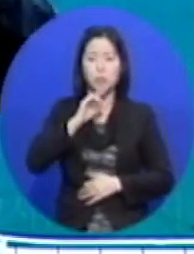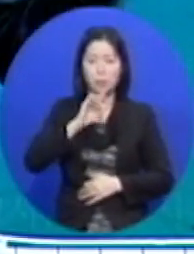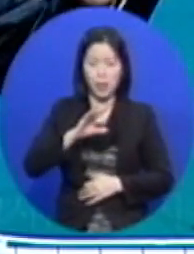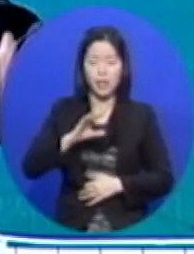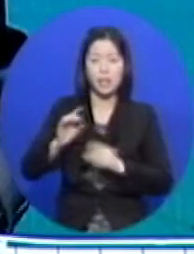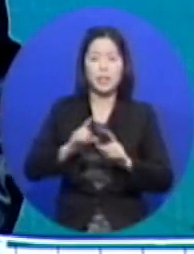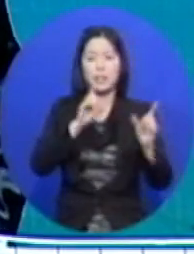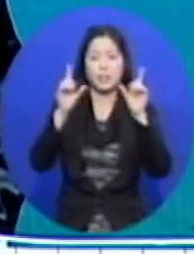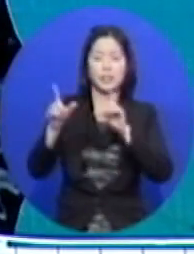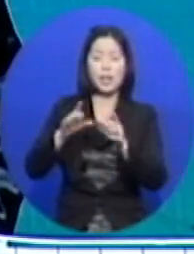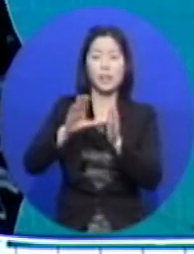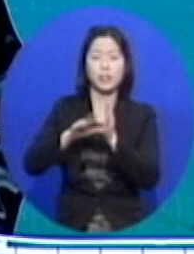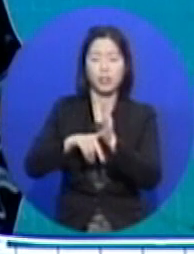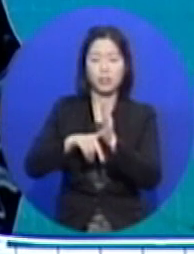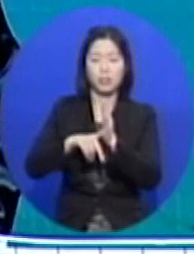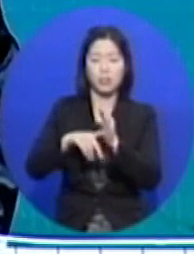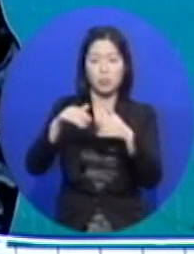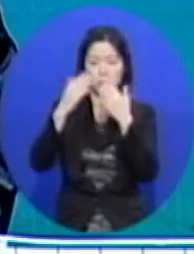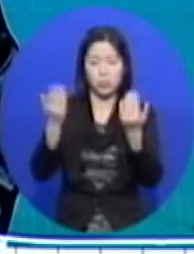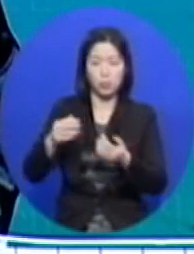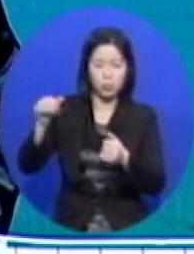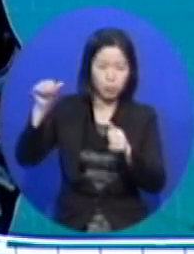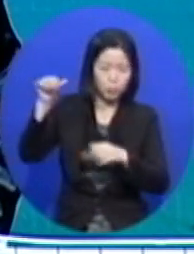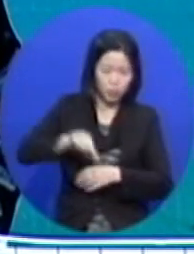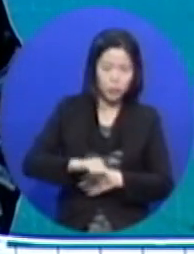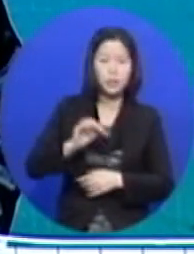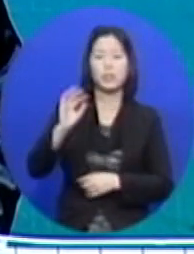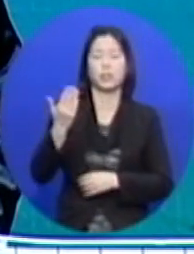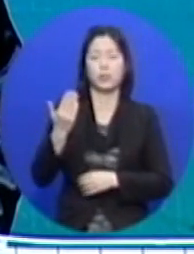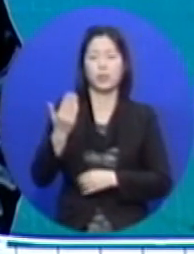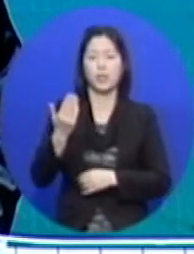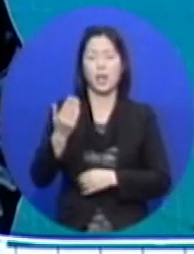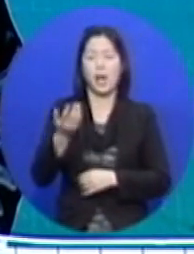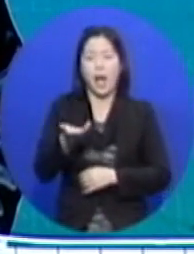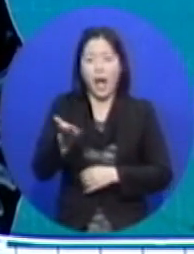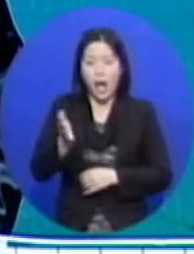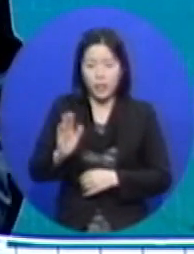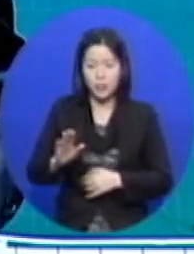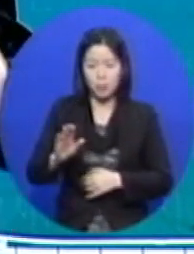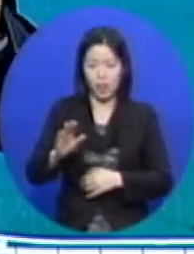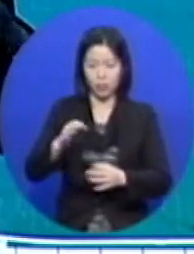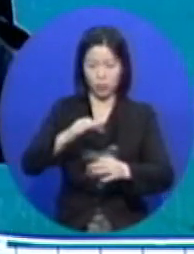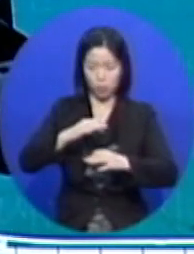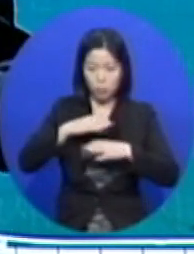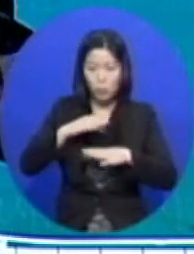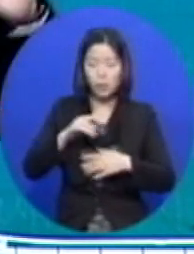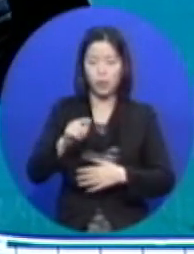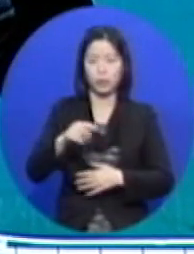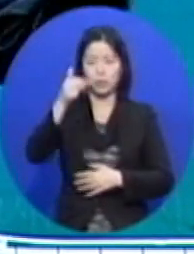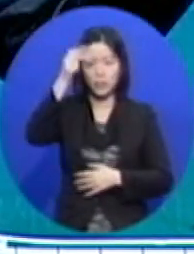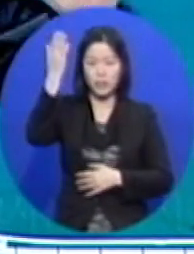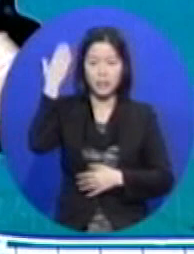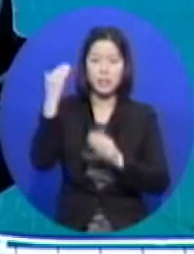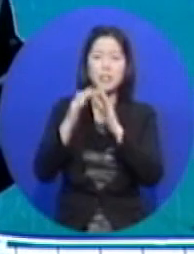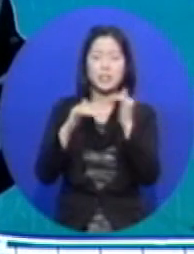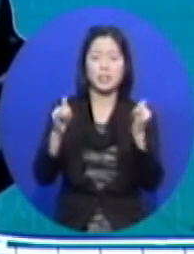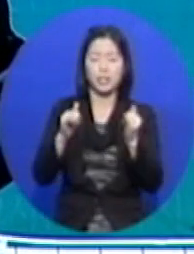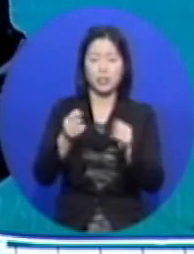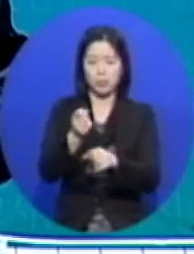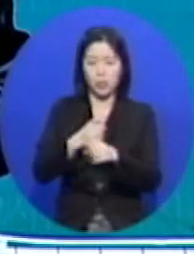백전백패 요 그런데 너무나 놀라운 것은 이미 내 옛사람은 예수님과 함께